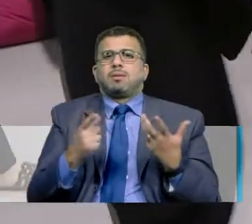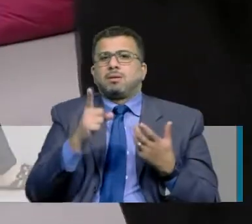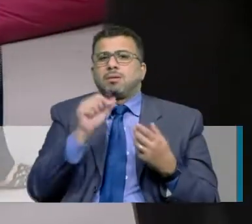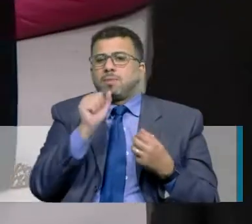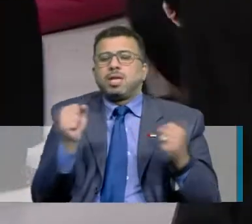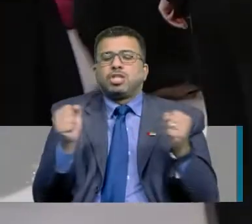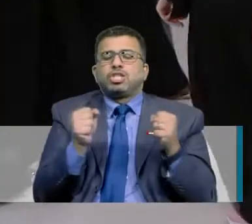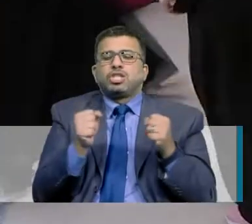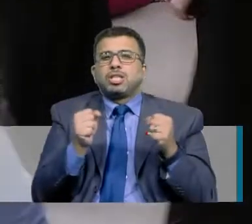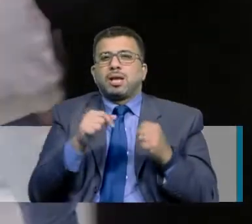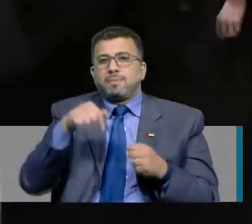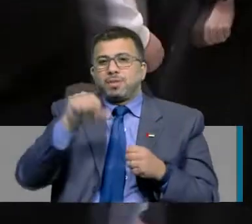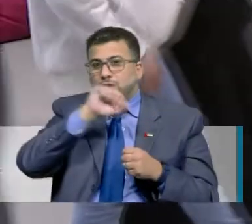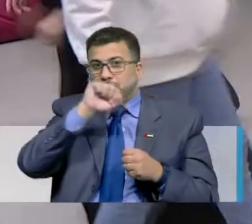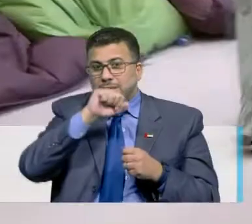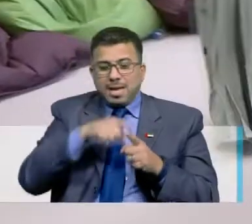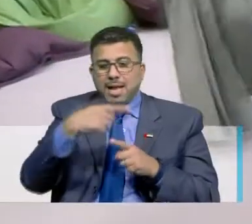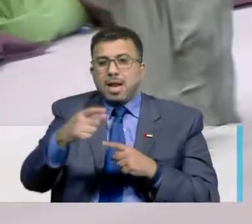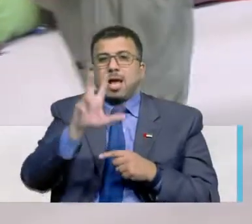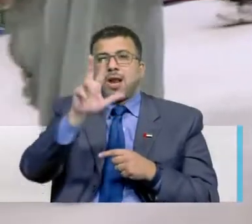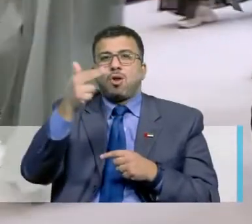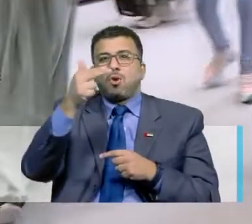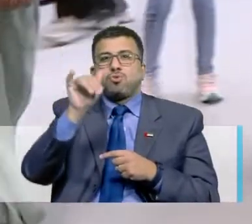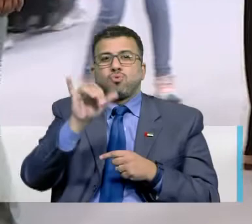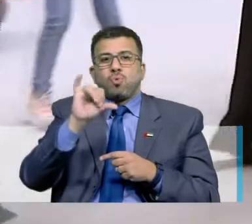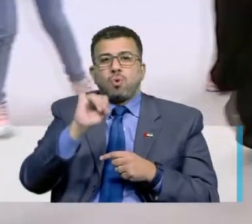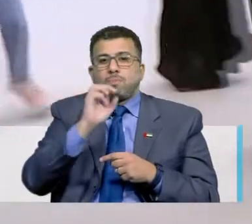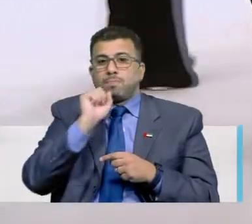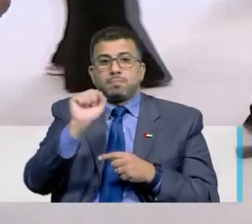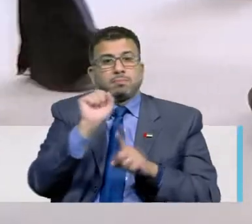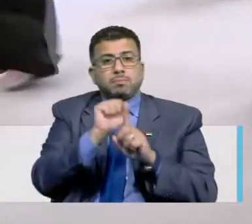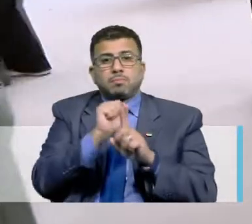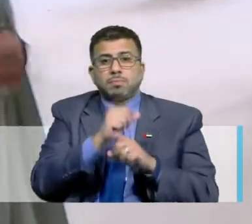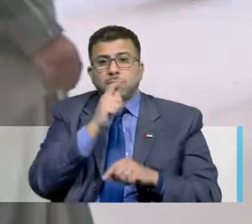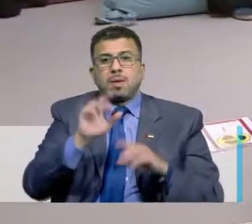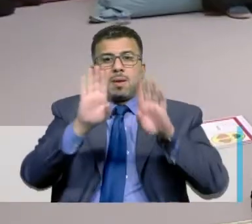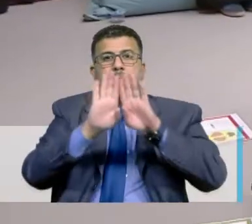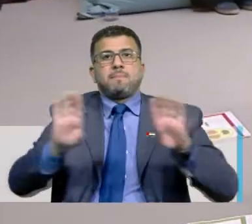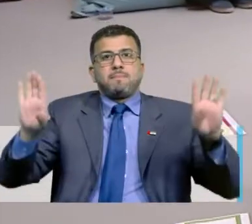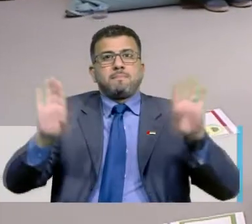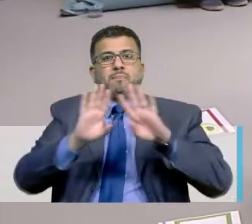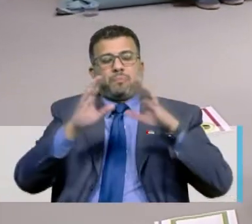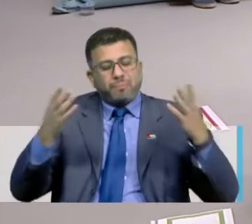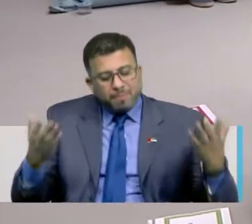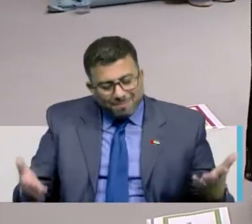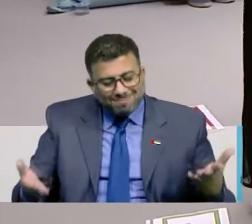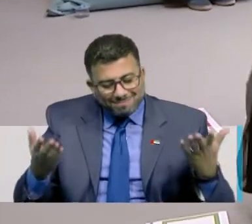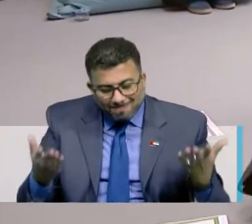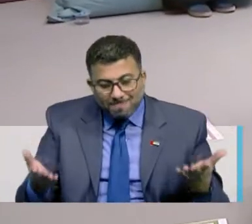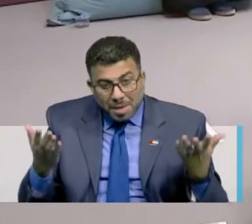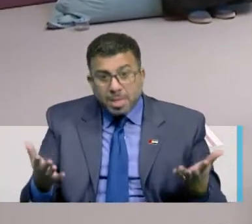الشتاء من الشارقة الى الغيوم يضم ايضا فقرات خاصة بالمسرح تنمي مهارات